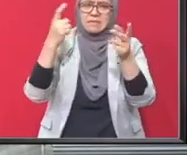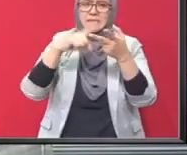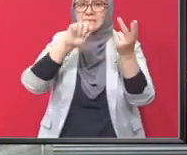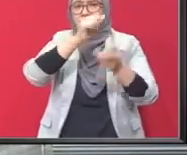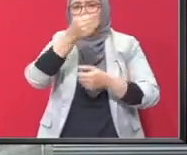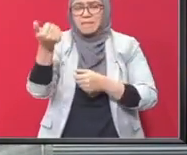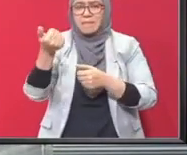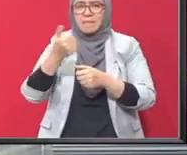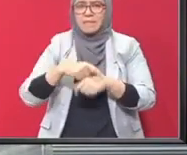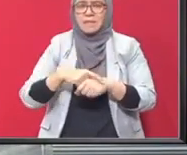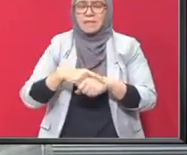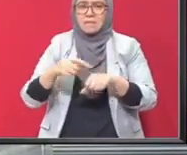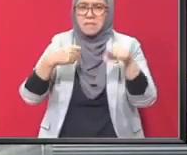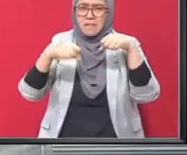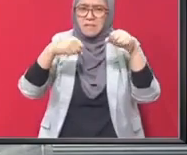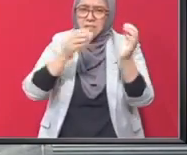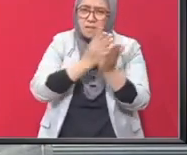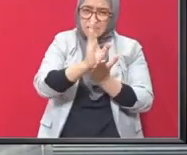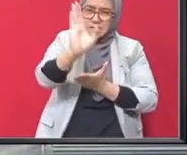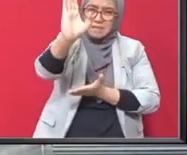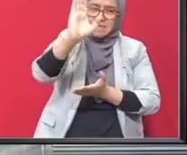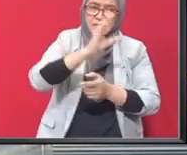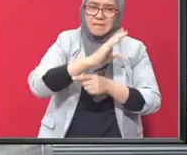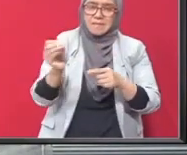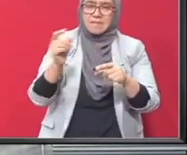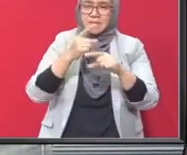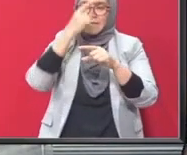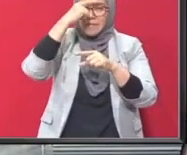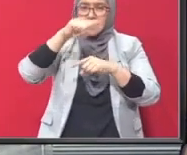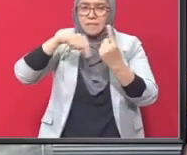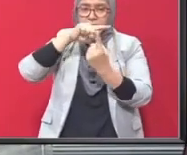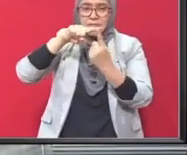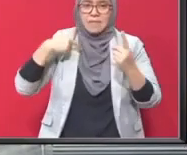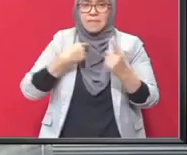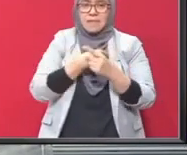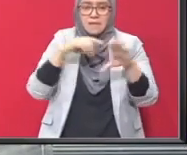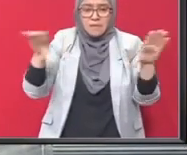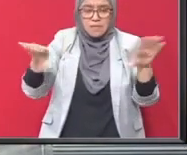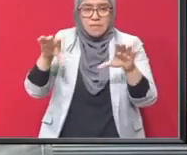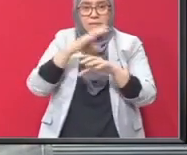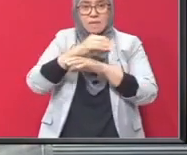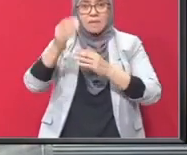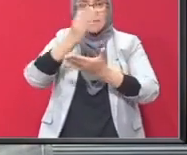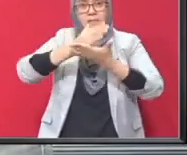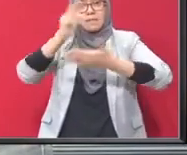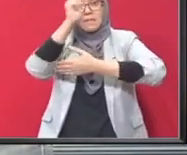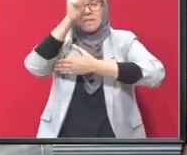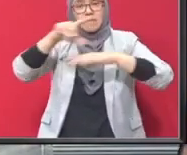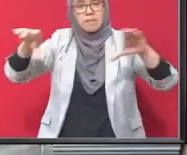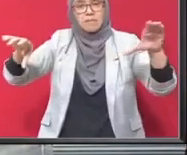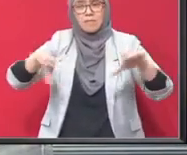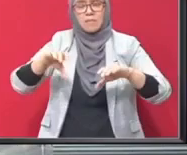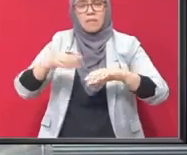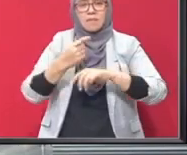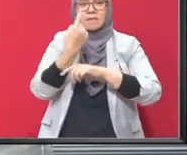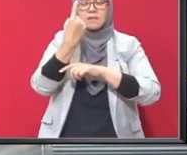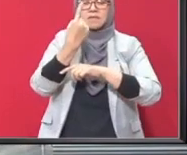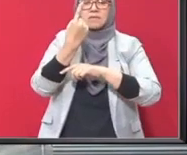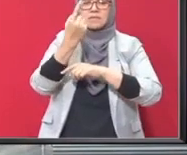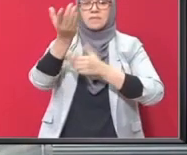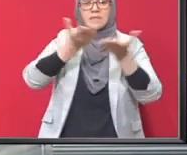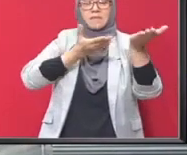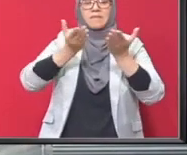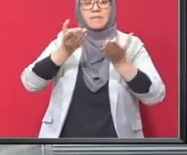dan juga MP4 bila kita melaksanakan pekerjaan telah melaksanakan satu foodgrade